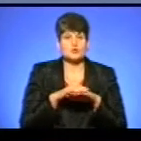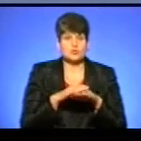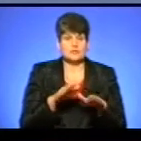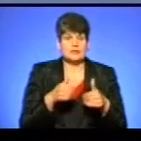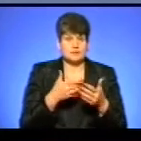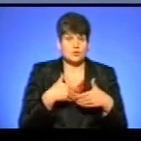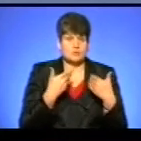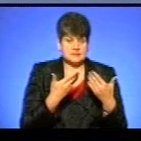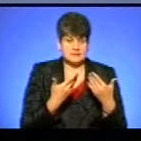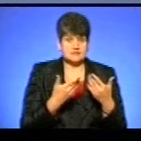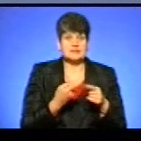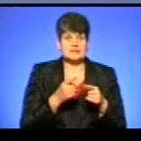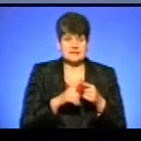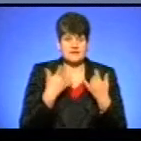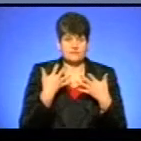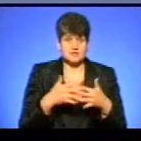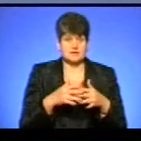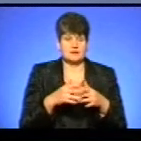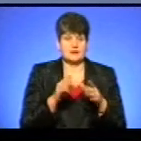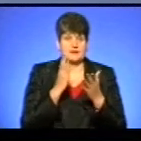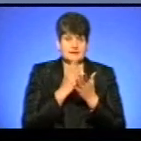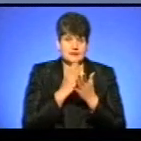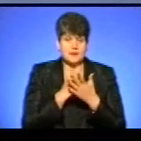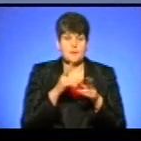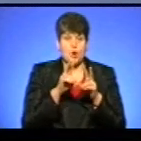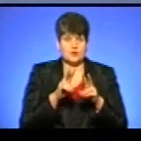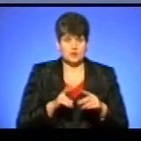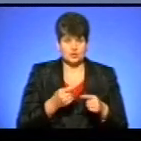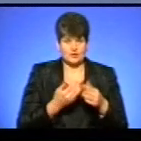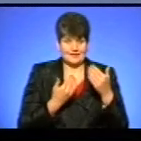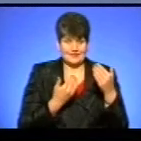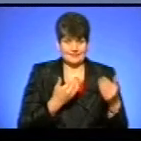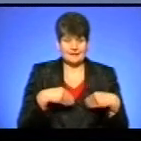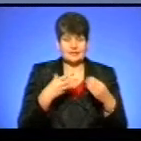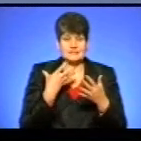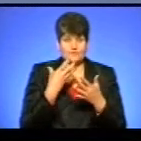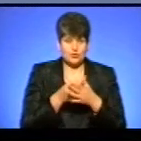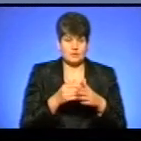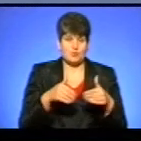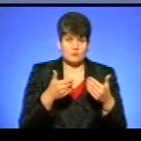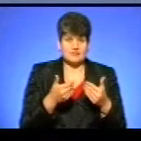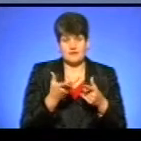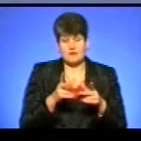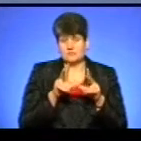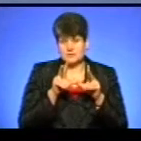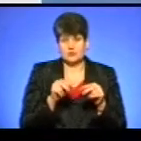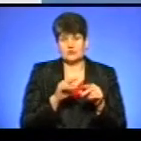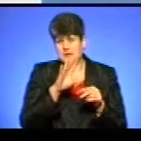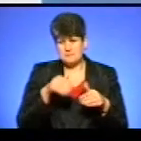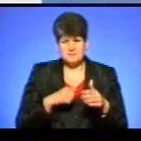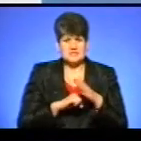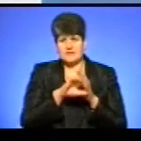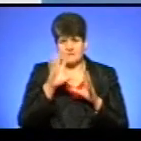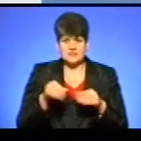Будь ласка, дані розрахунку оприлюднені. Ви маєте можливість їх проаналізувати і дати свої пропозиції. І я вам гарантую, що на підставі всіх зведених